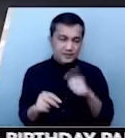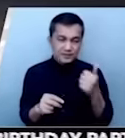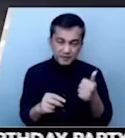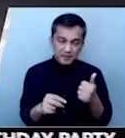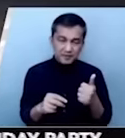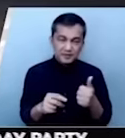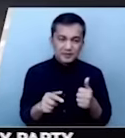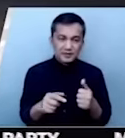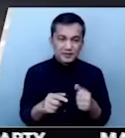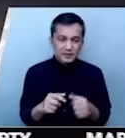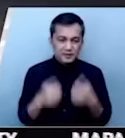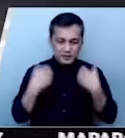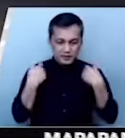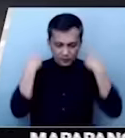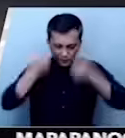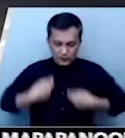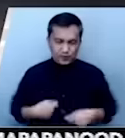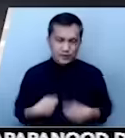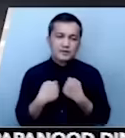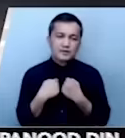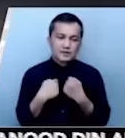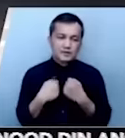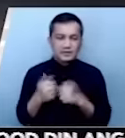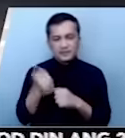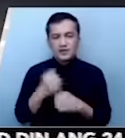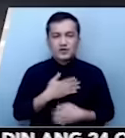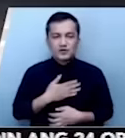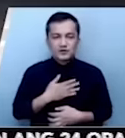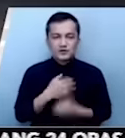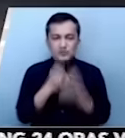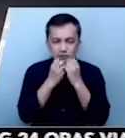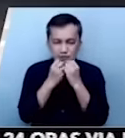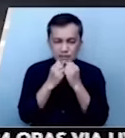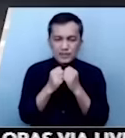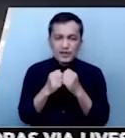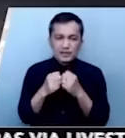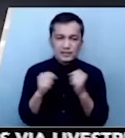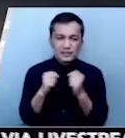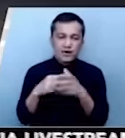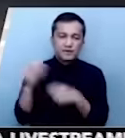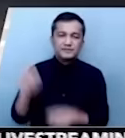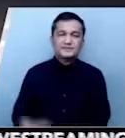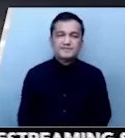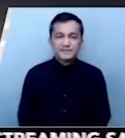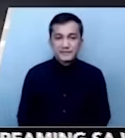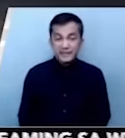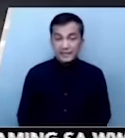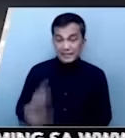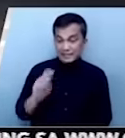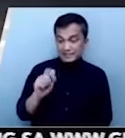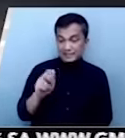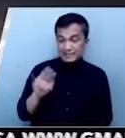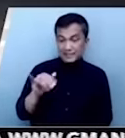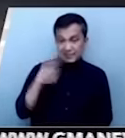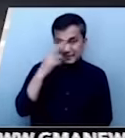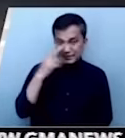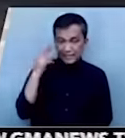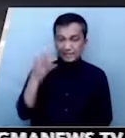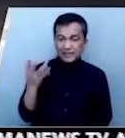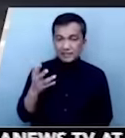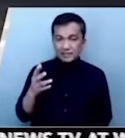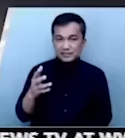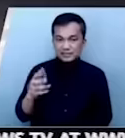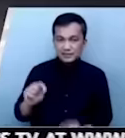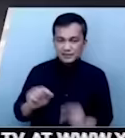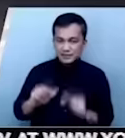sweater weather naman para sa ibang naisulitin ng ginaw outdoors. Tulad na lang sa Tanay Rizal kung saan nakatutok live